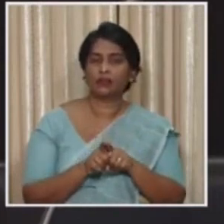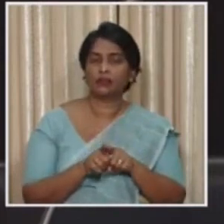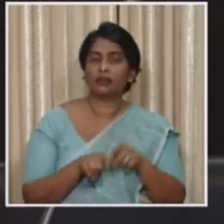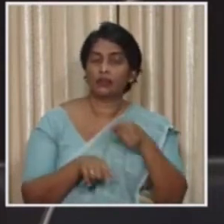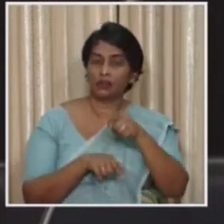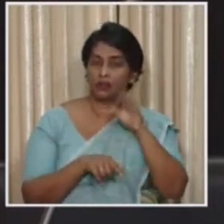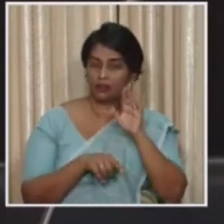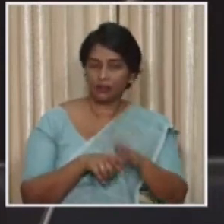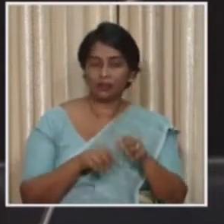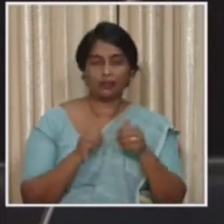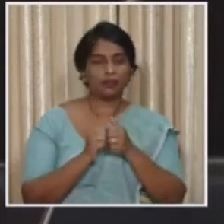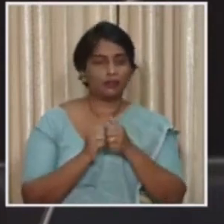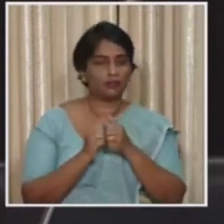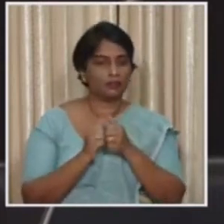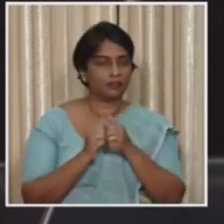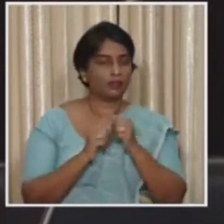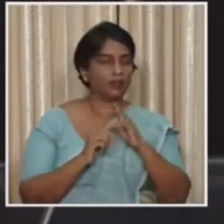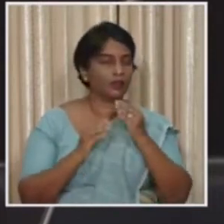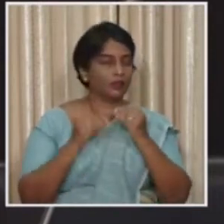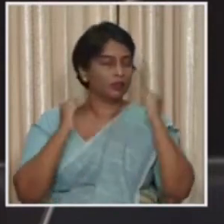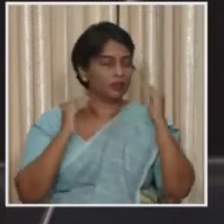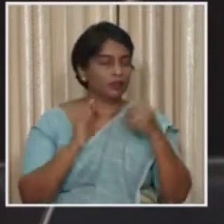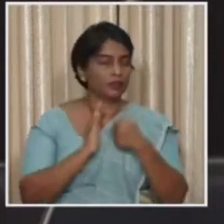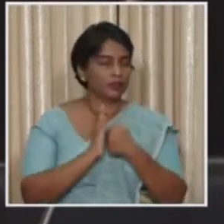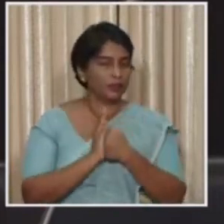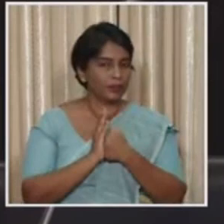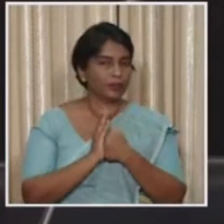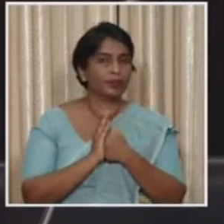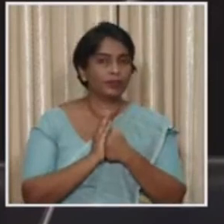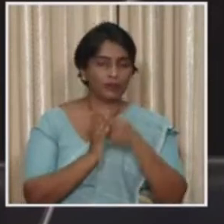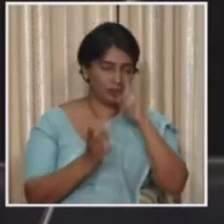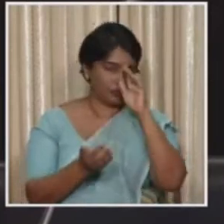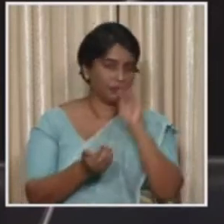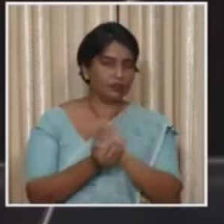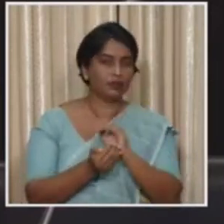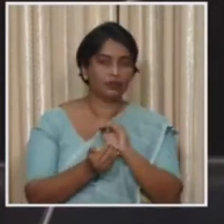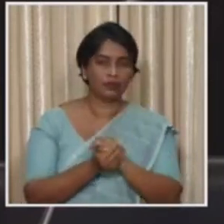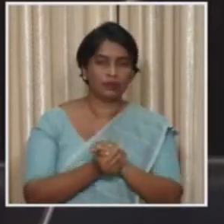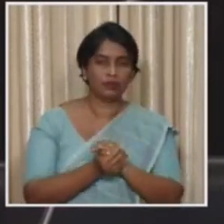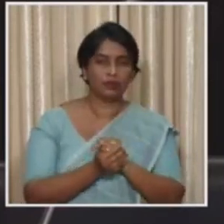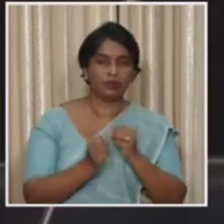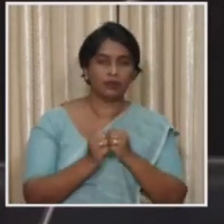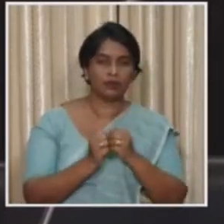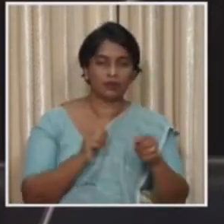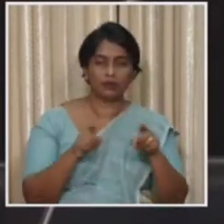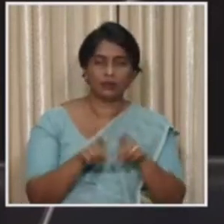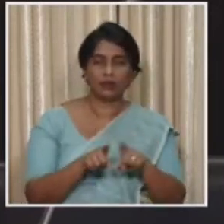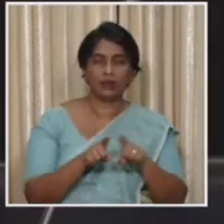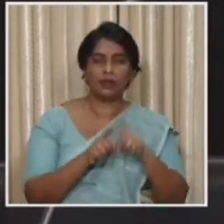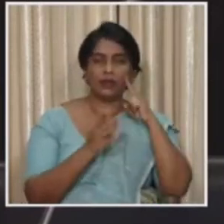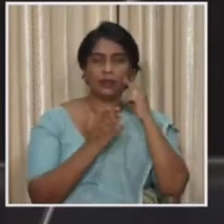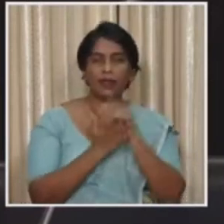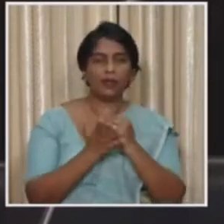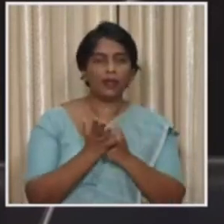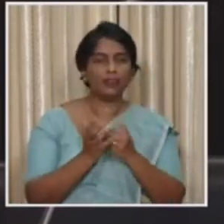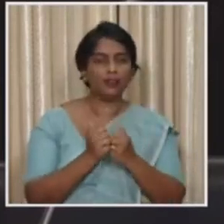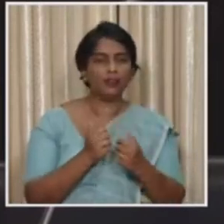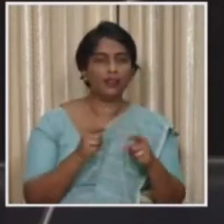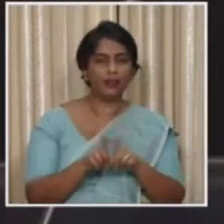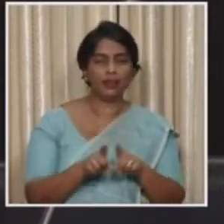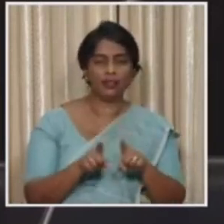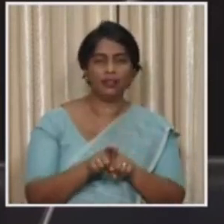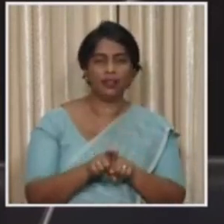இந்த பாராளுமன்றத்திலும் பல ஆக்கப்பூர்வமான கருத்துக்களை முன்வைக்கின்ற ஒரு பாராளுமன்ற உறுப்பினராக